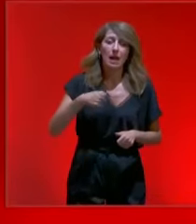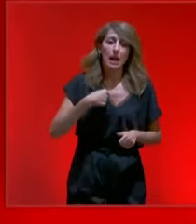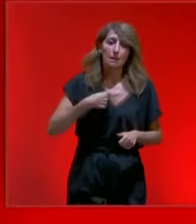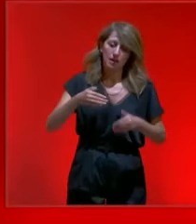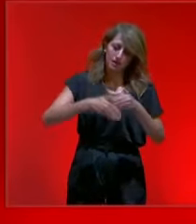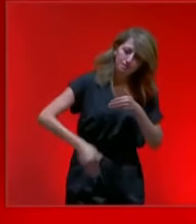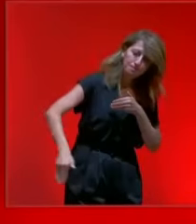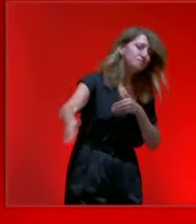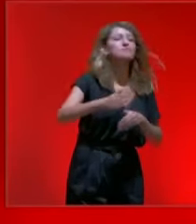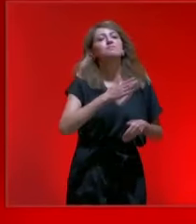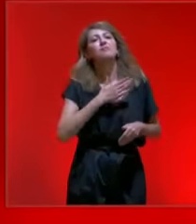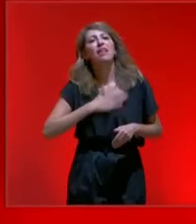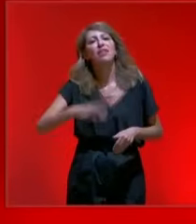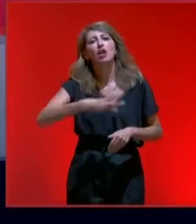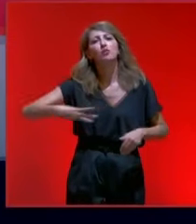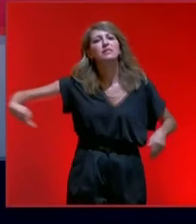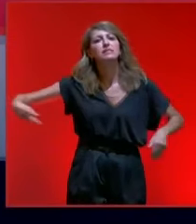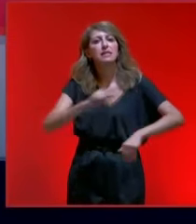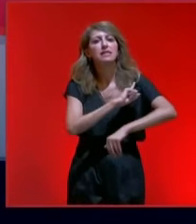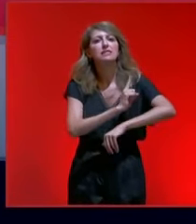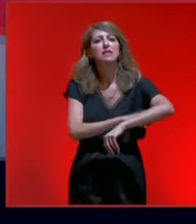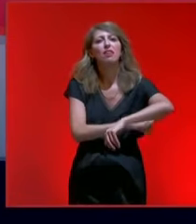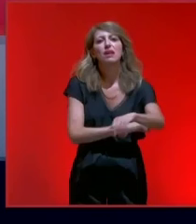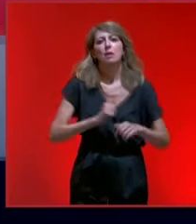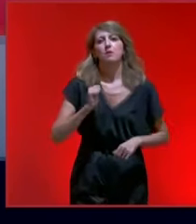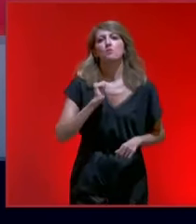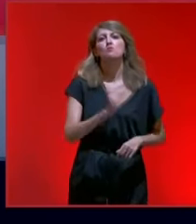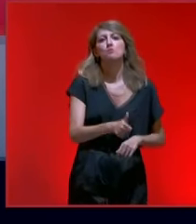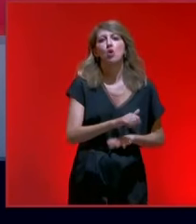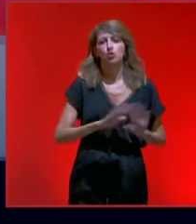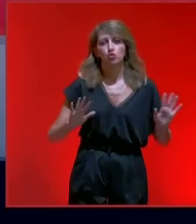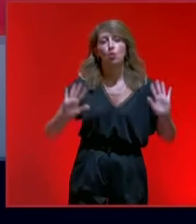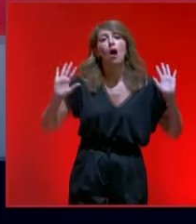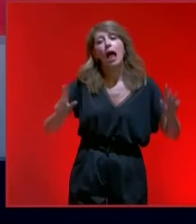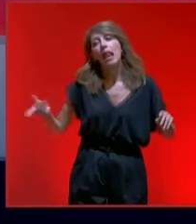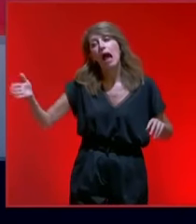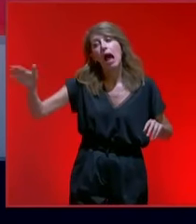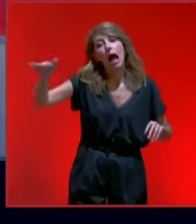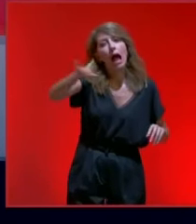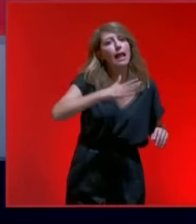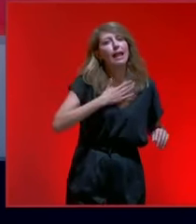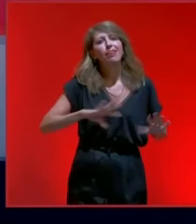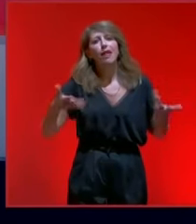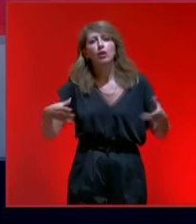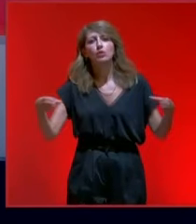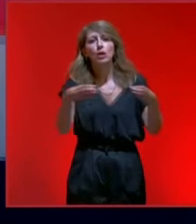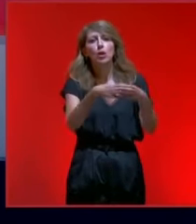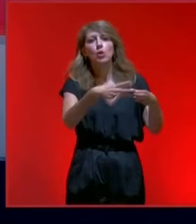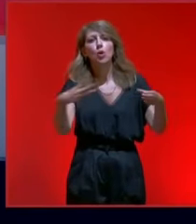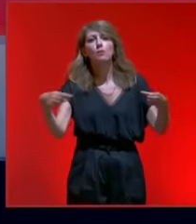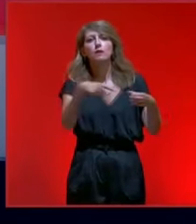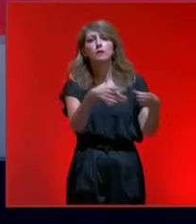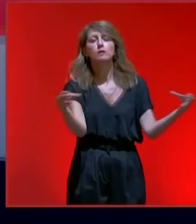μία συμπληρωματική δύναμη. Θέλουν ένα ΣΥΡΙΖΑ να αυτοπεριορίζεται σε ένα κομμάτι του πολιτικού